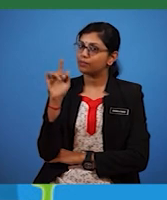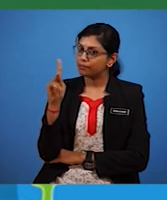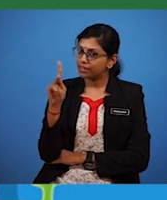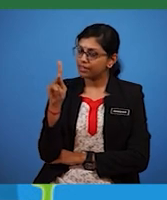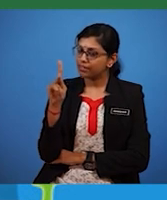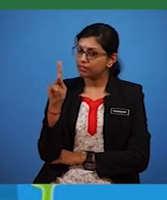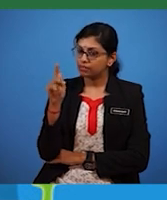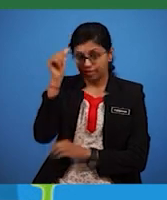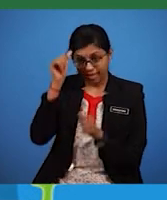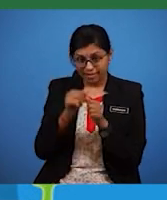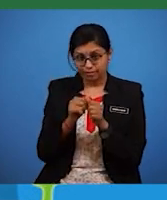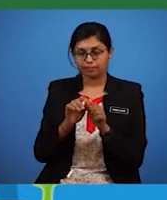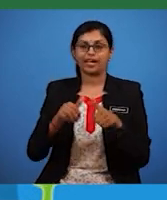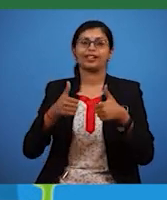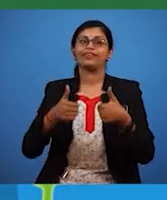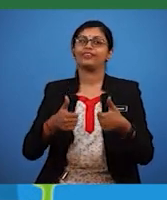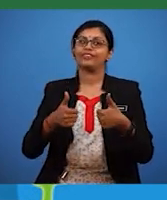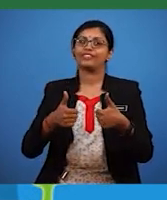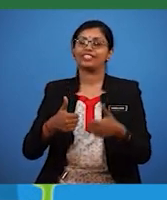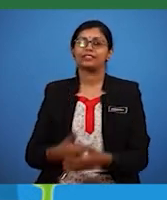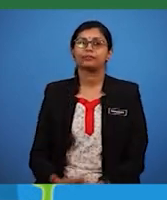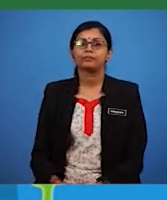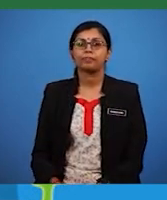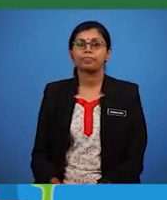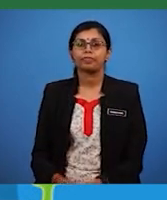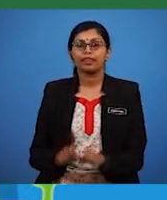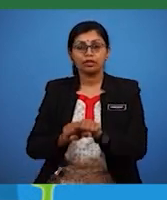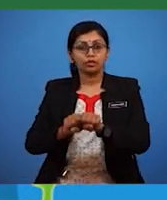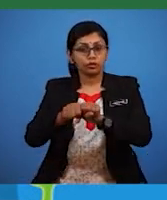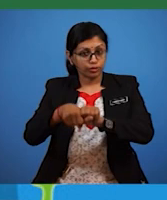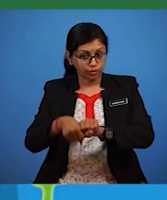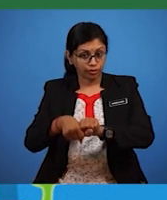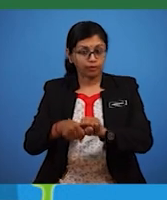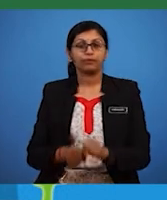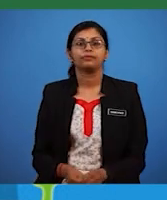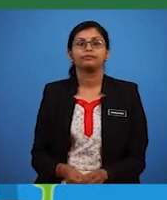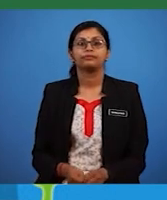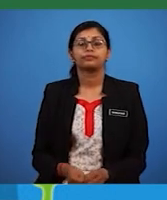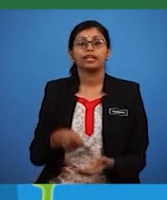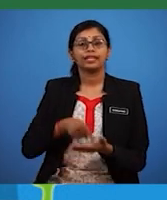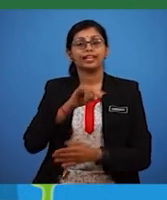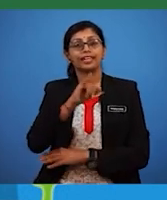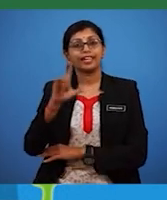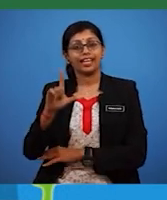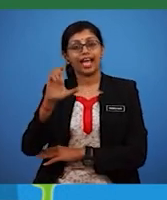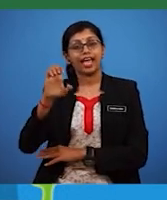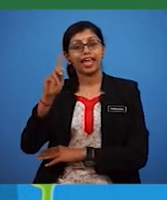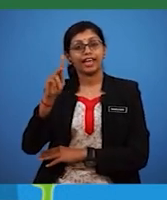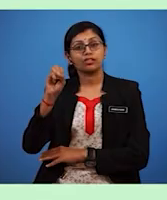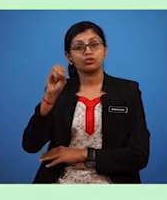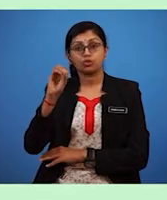ingat. Jadi, oleh kerana ini ialah tindak balas